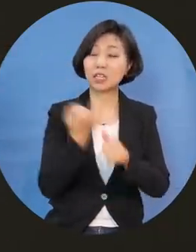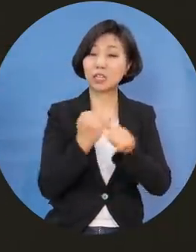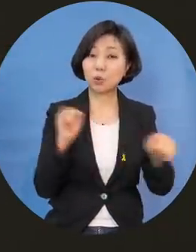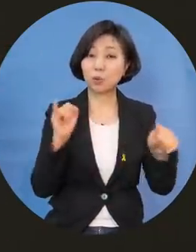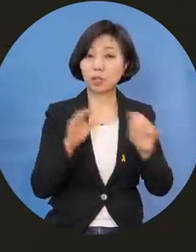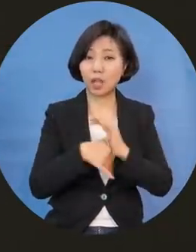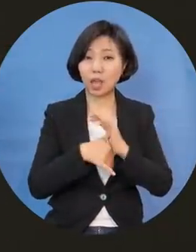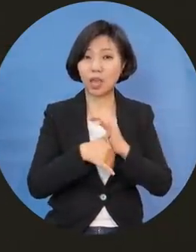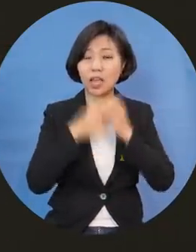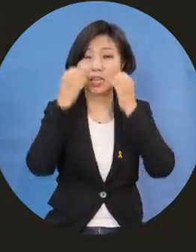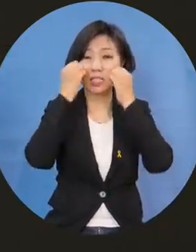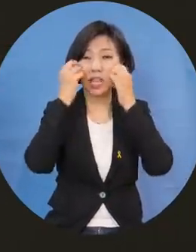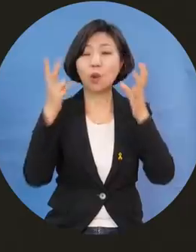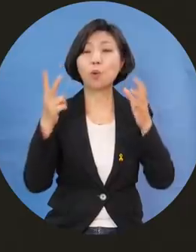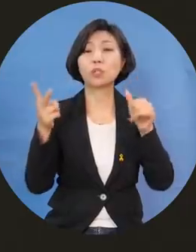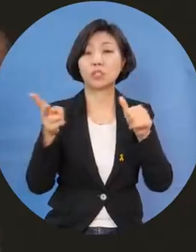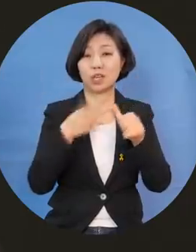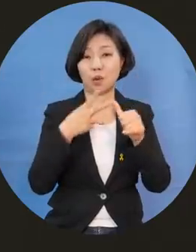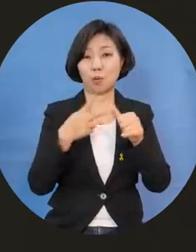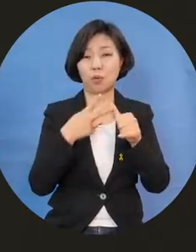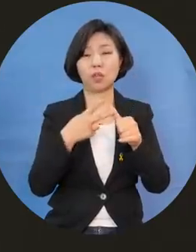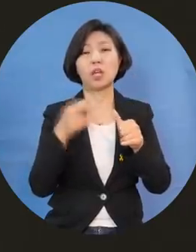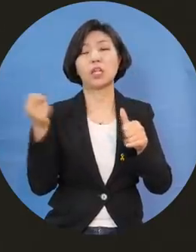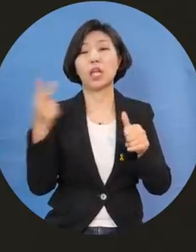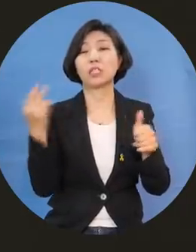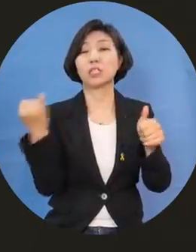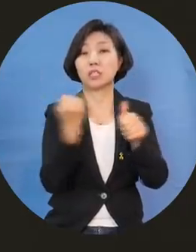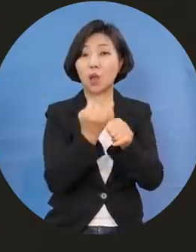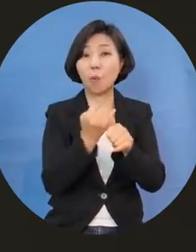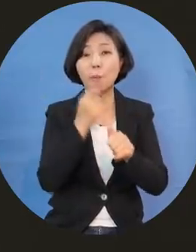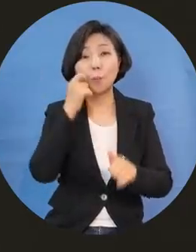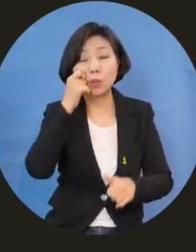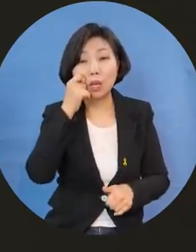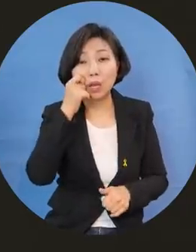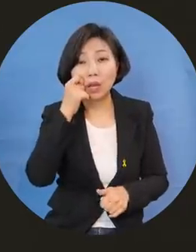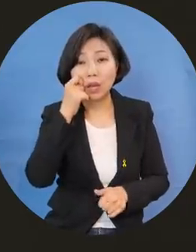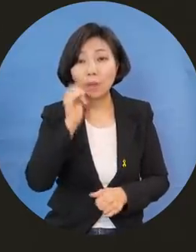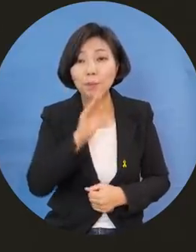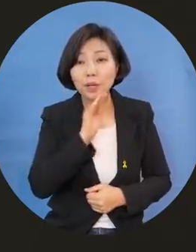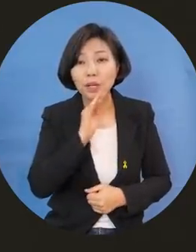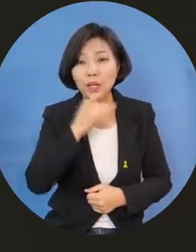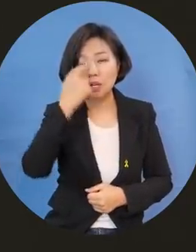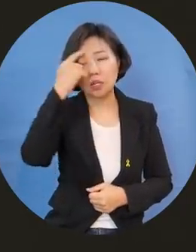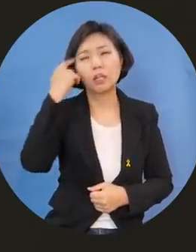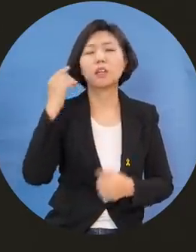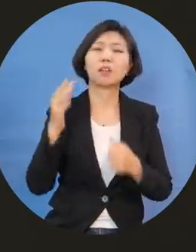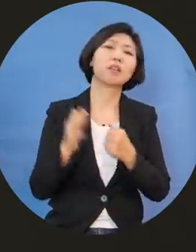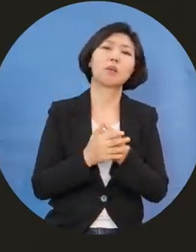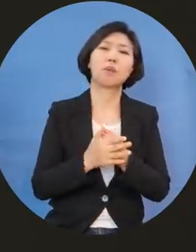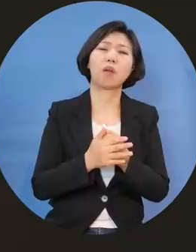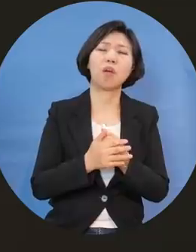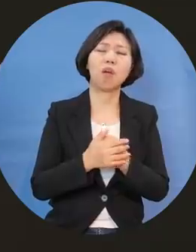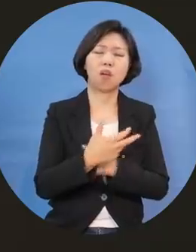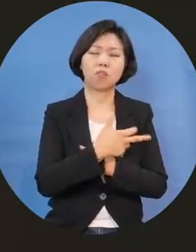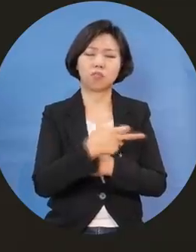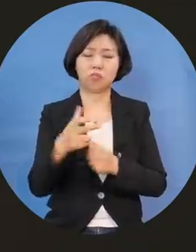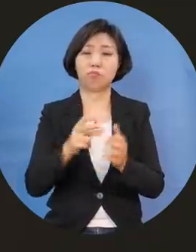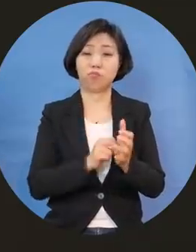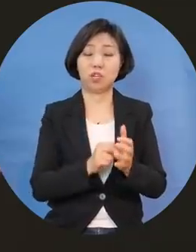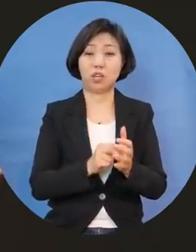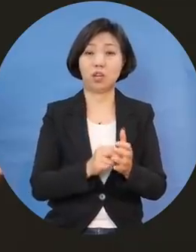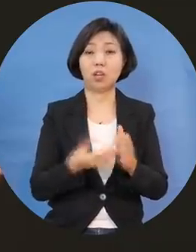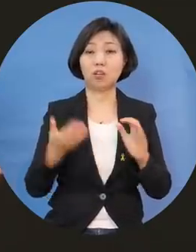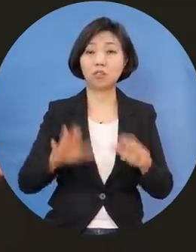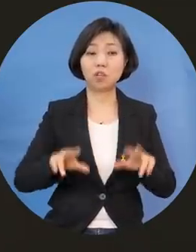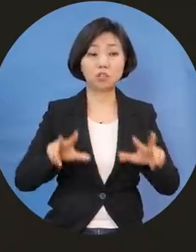옛날에는 이혼하면 새로운 재혼을 못 하잖아, 그죠? 그래 안 그래요? 그렇기 때문에 이건 굉장히